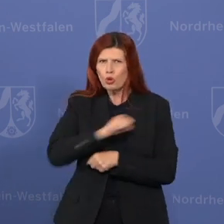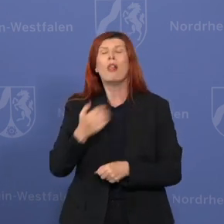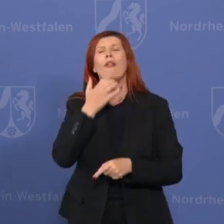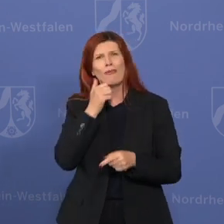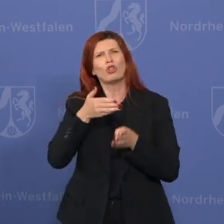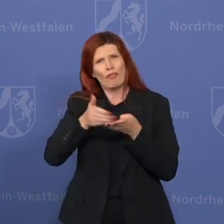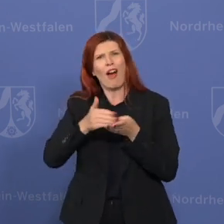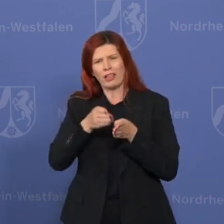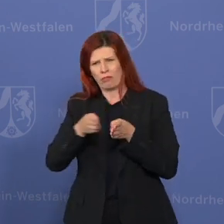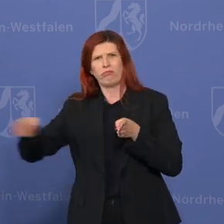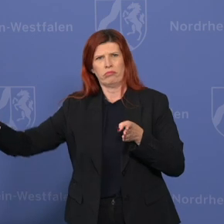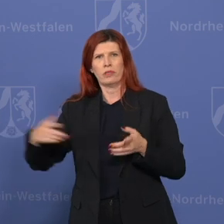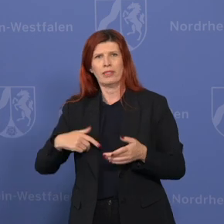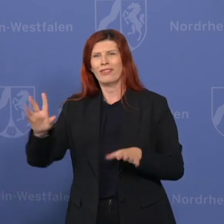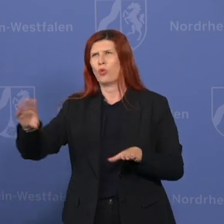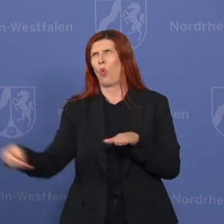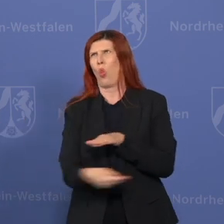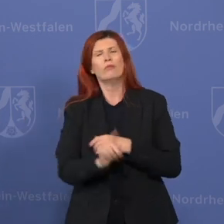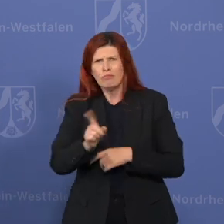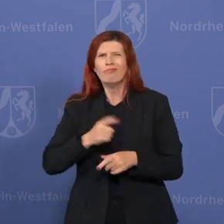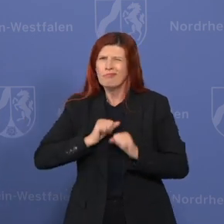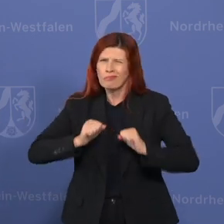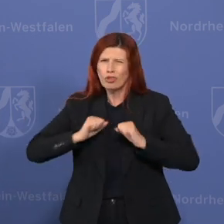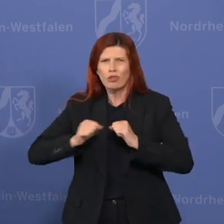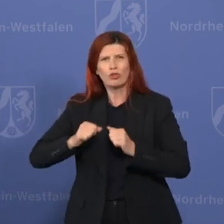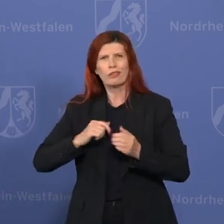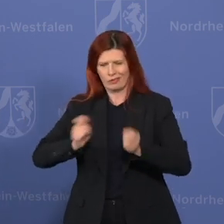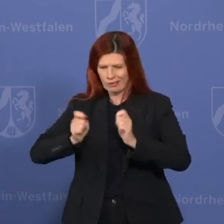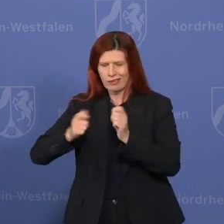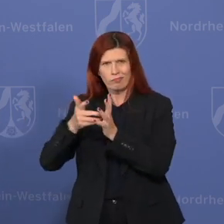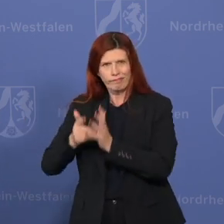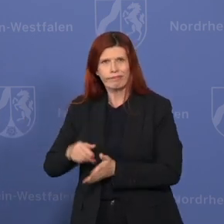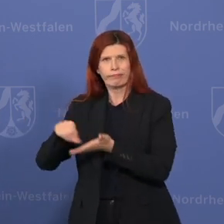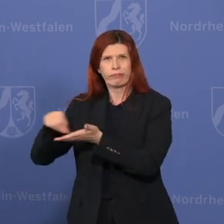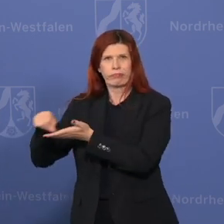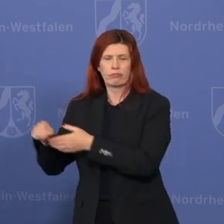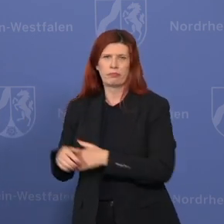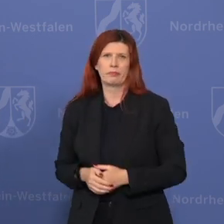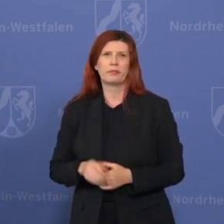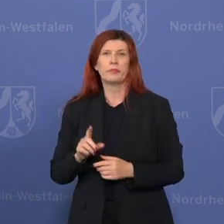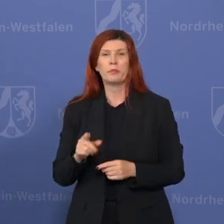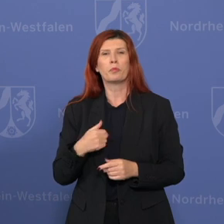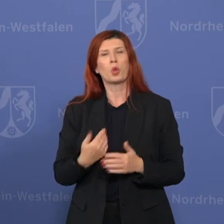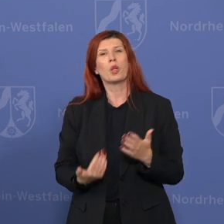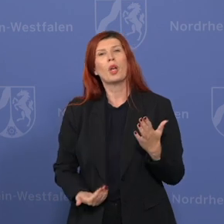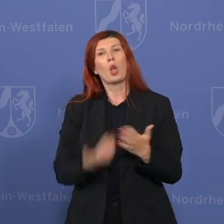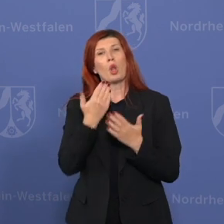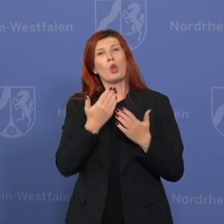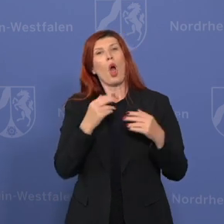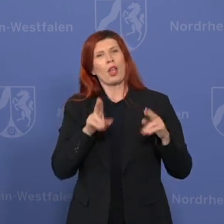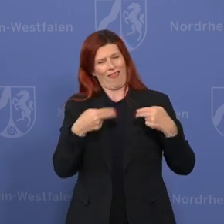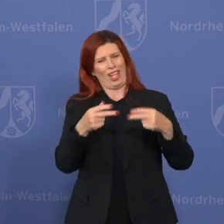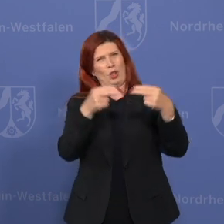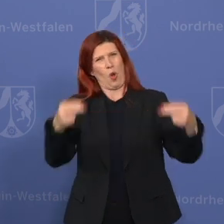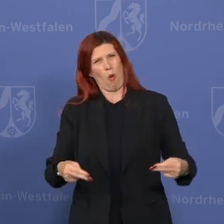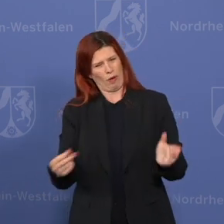verbleibenden Wochen beibehalten. Wir arbeiten gerade an den seit Wiederfreischaltung der Seite neu eingereichten Anträge und